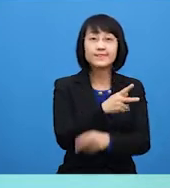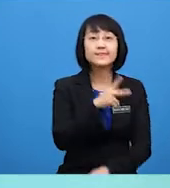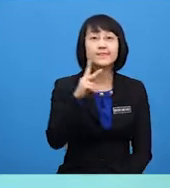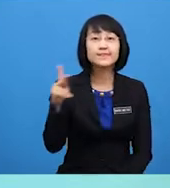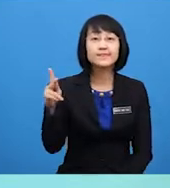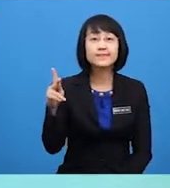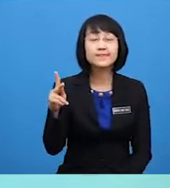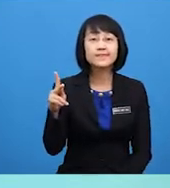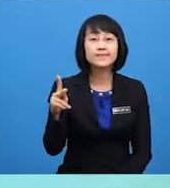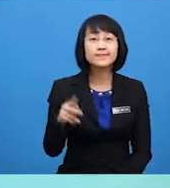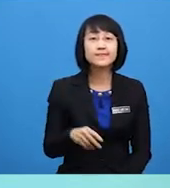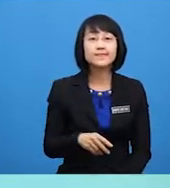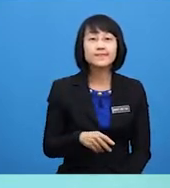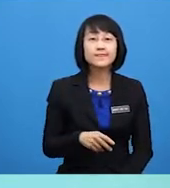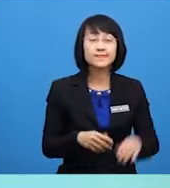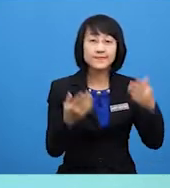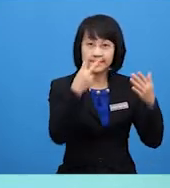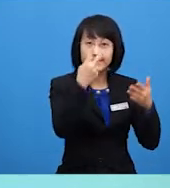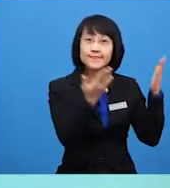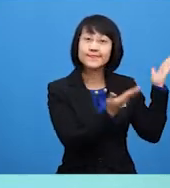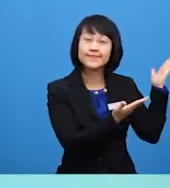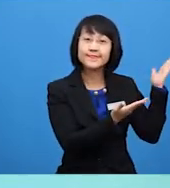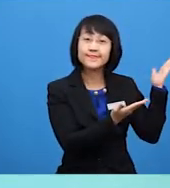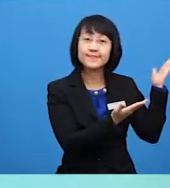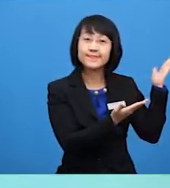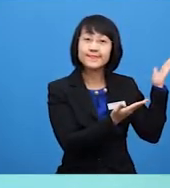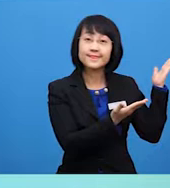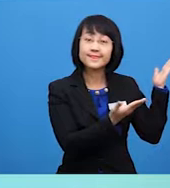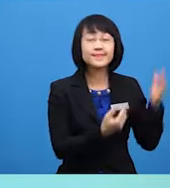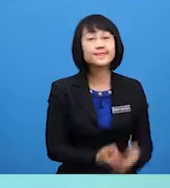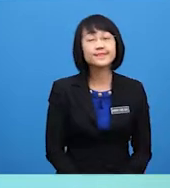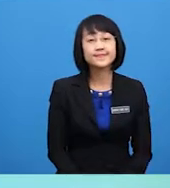Darabkan 3/5 dengan 4/9.